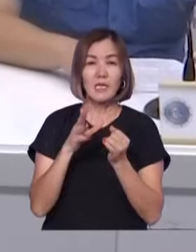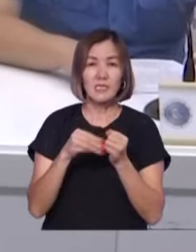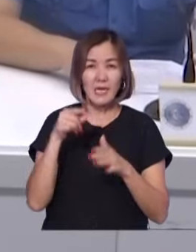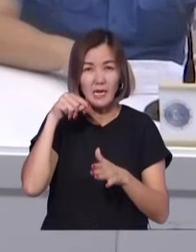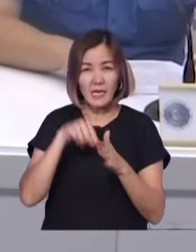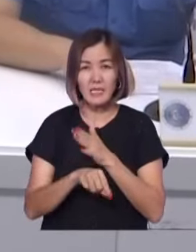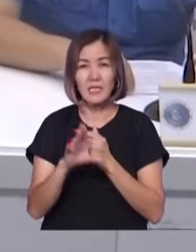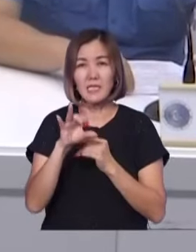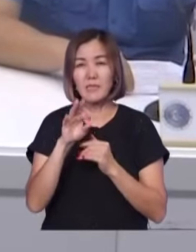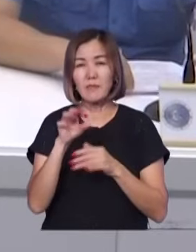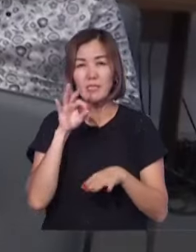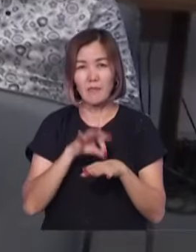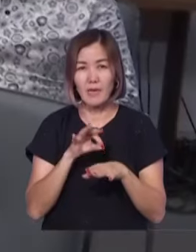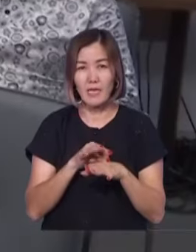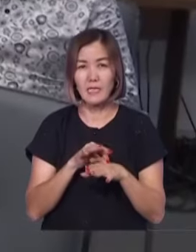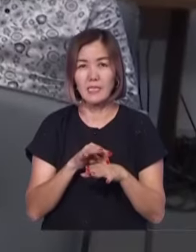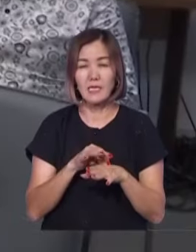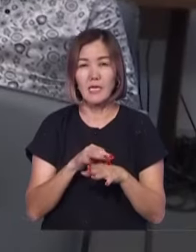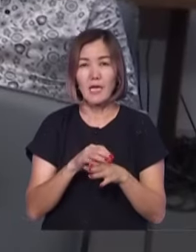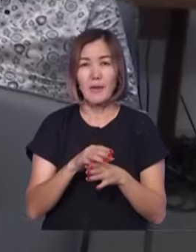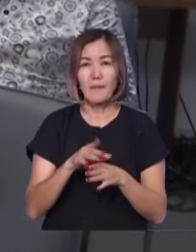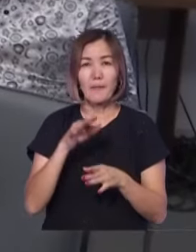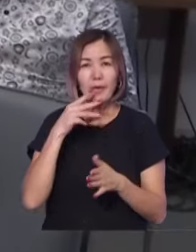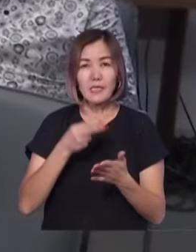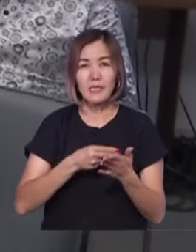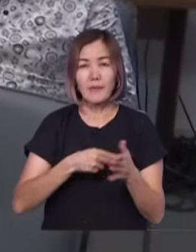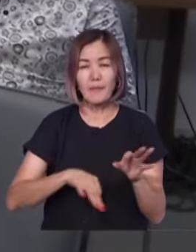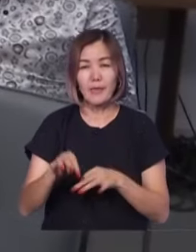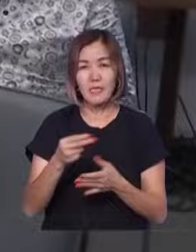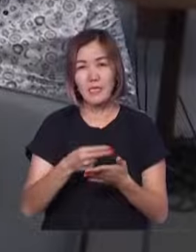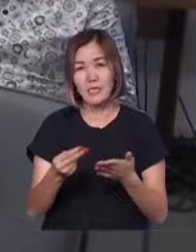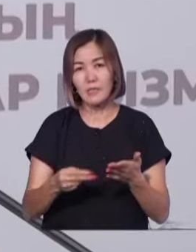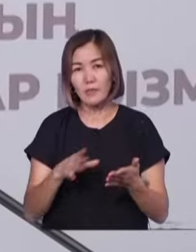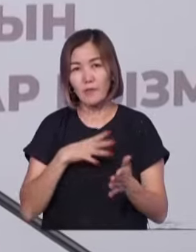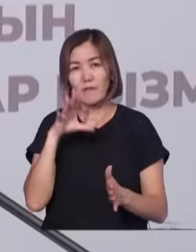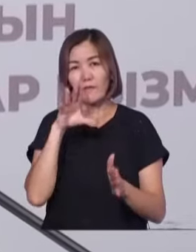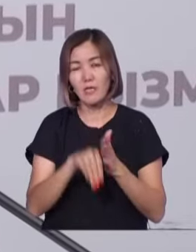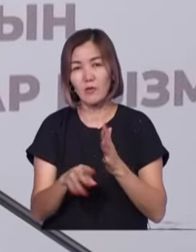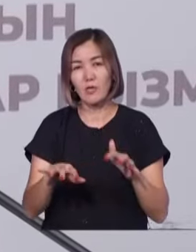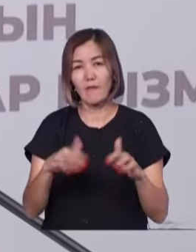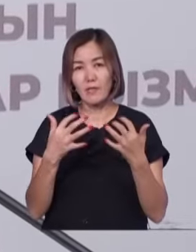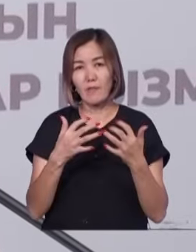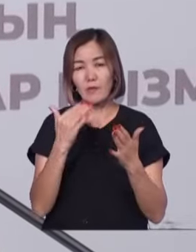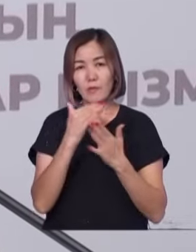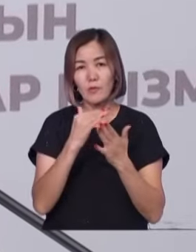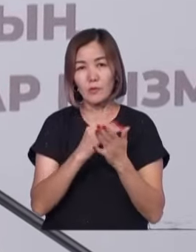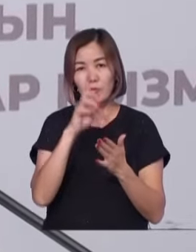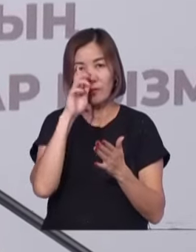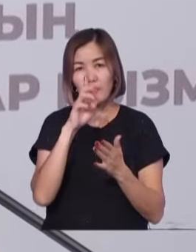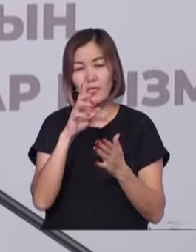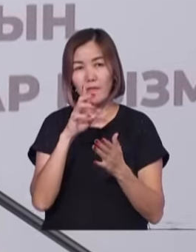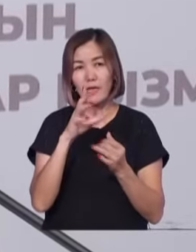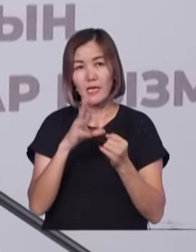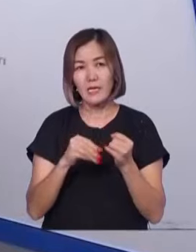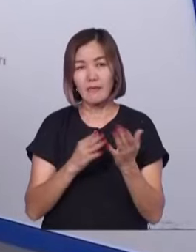язвы их расположение будет отмечено на топографической карте после чего внедрено в автоматизированную систему государственного